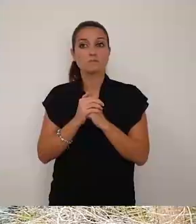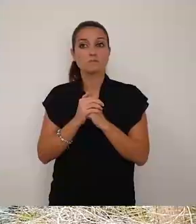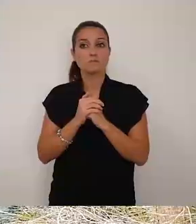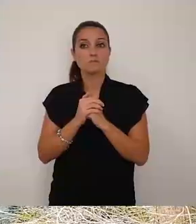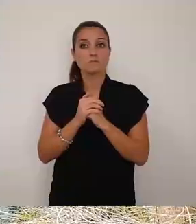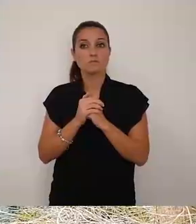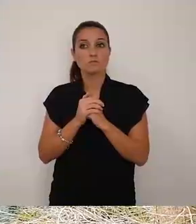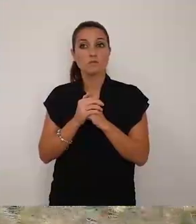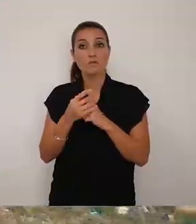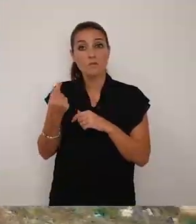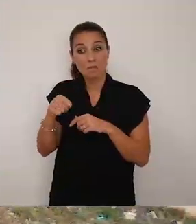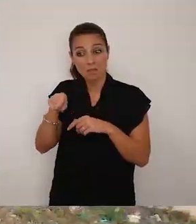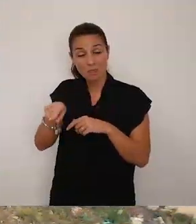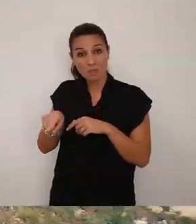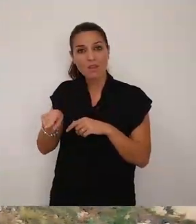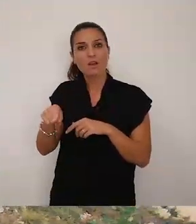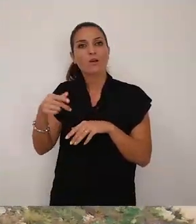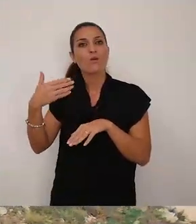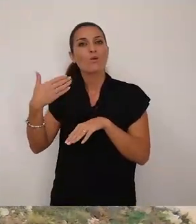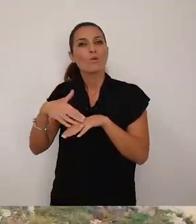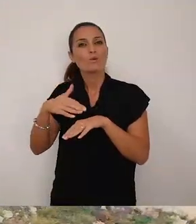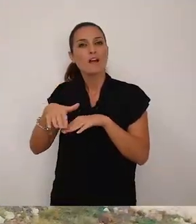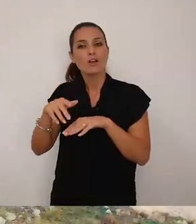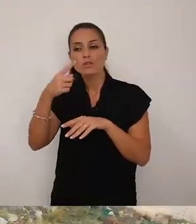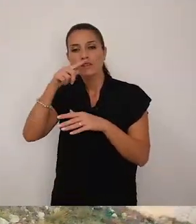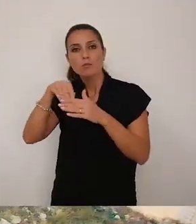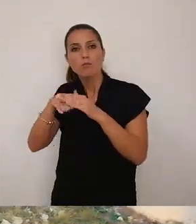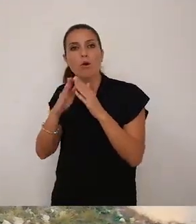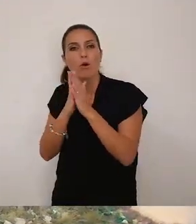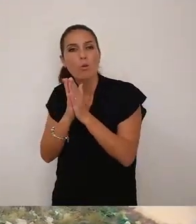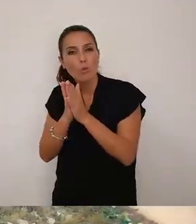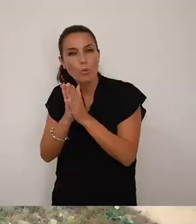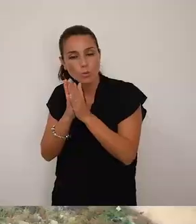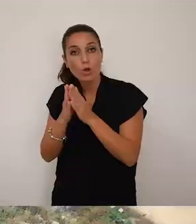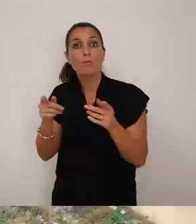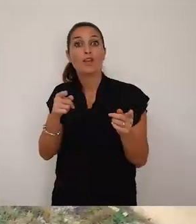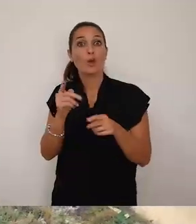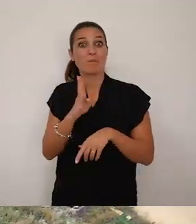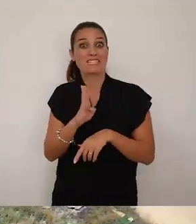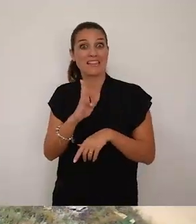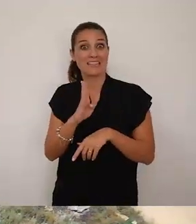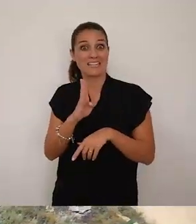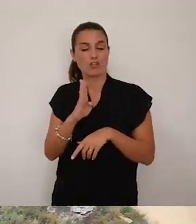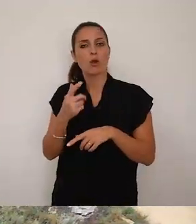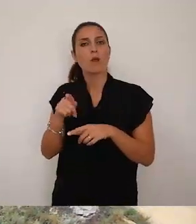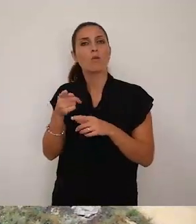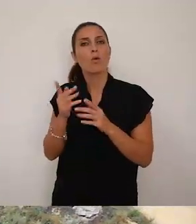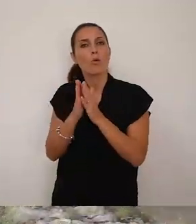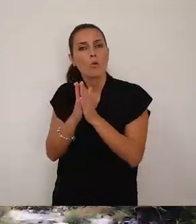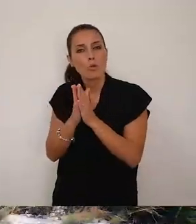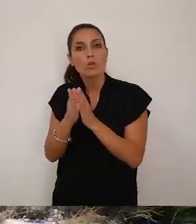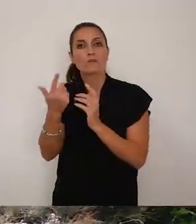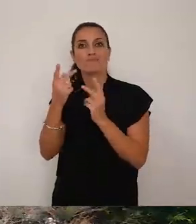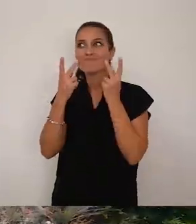L'invaso fu utilizzato come luogo di culto nel periodo del dominio bizantino, come documentavano i segni di affreschi sulle pareti della